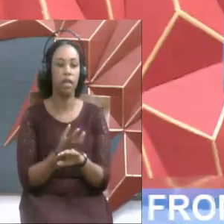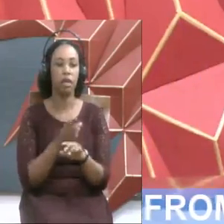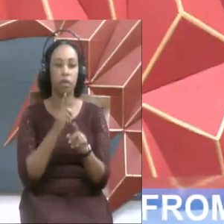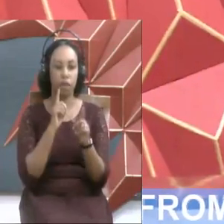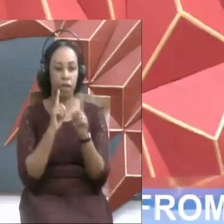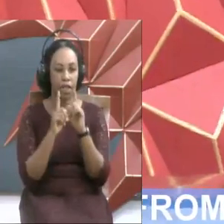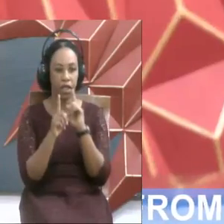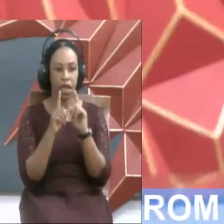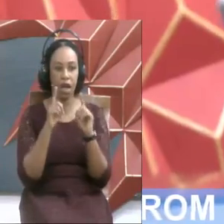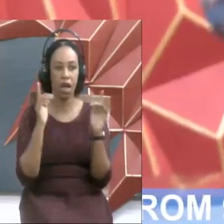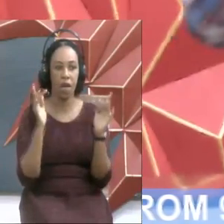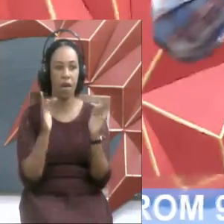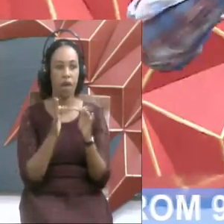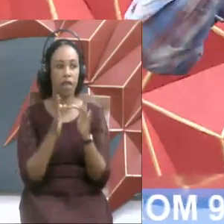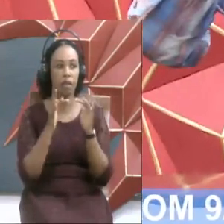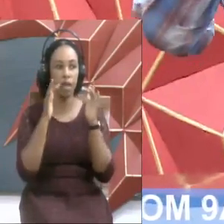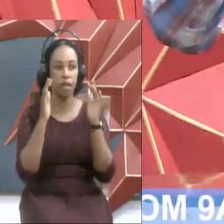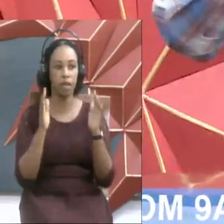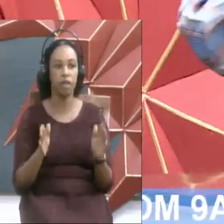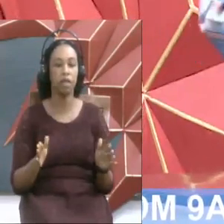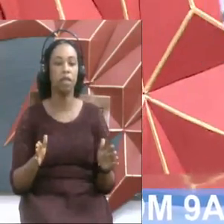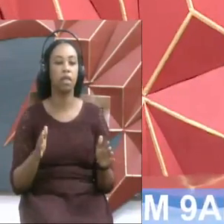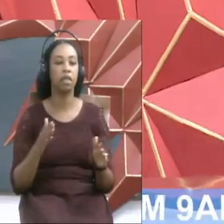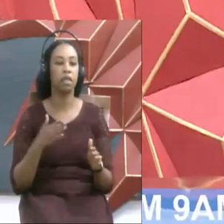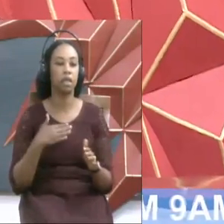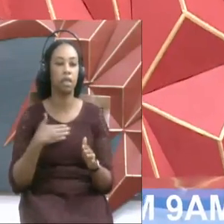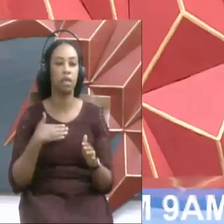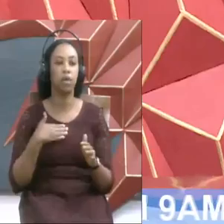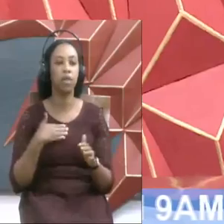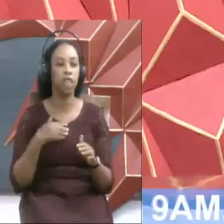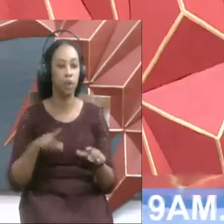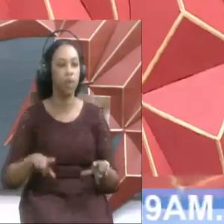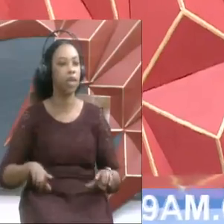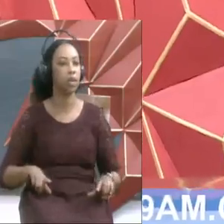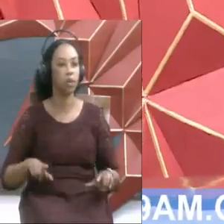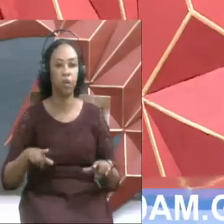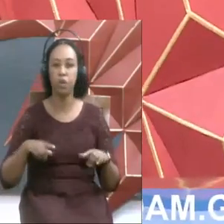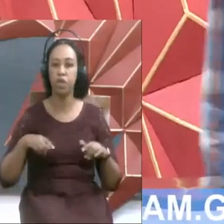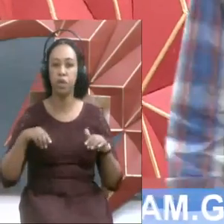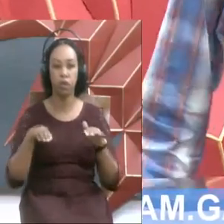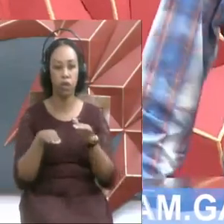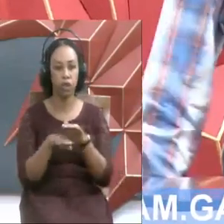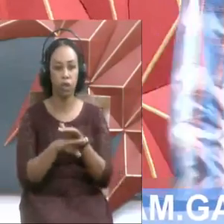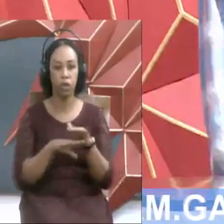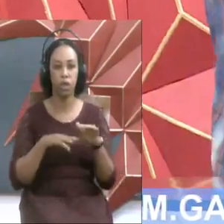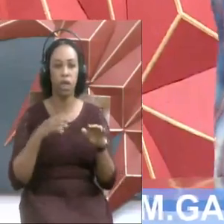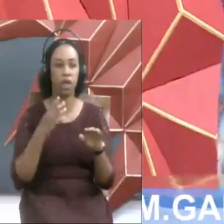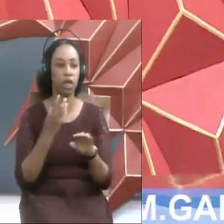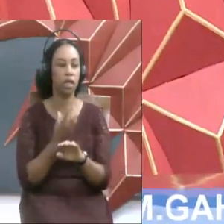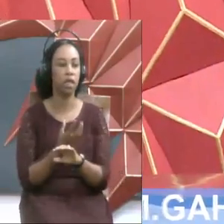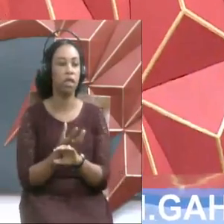Ambia adui zangu, niko chini ya mwamba.